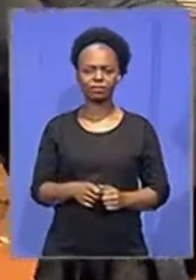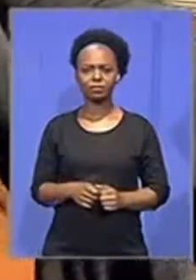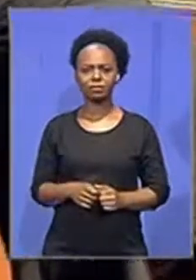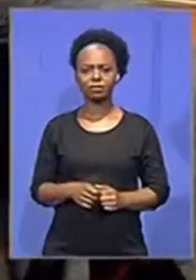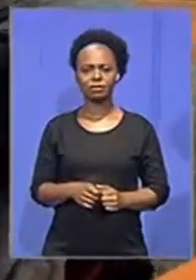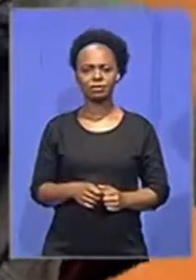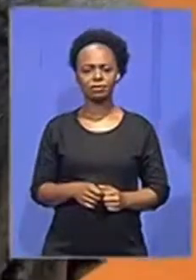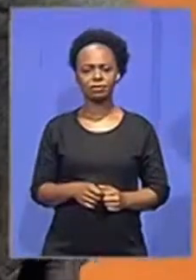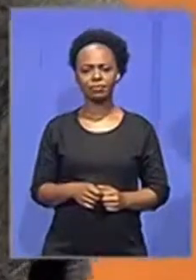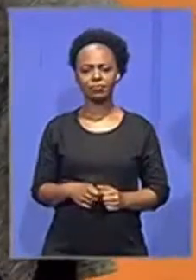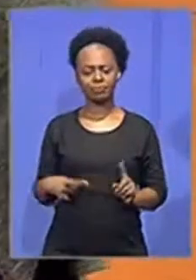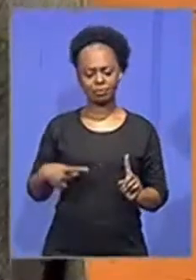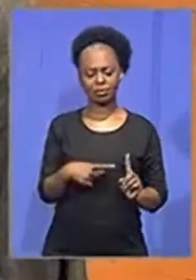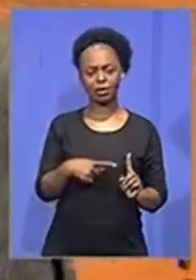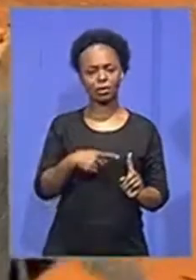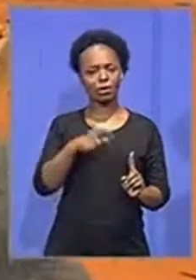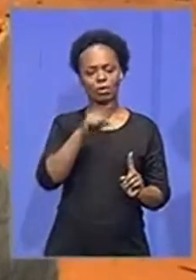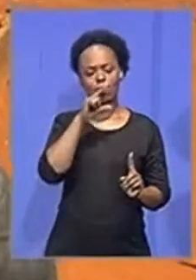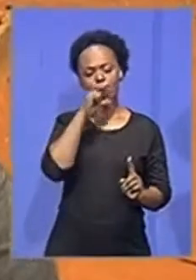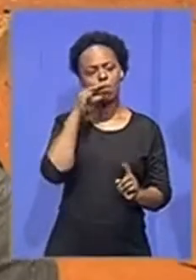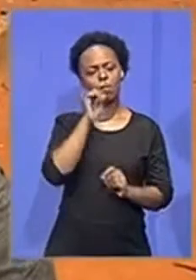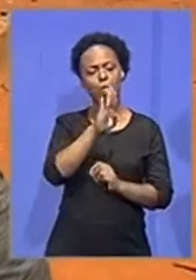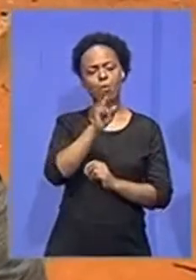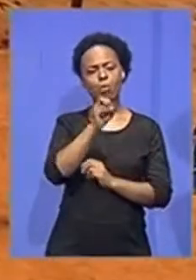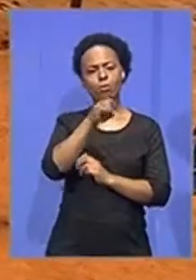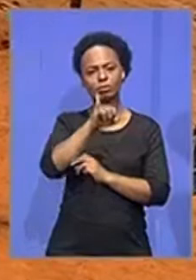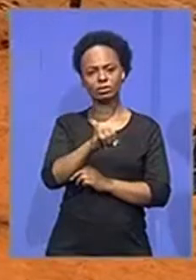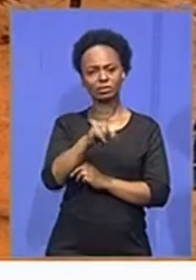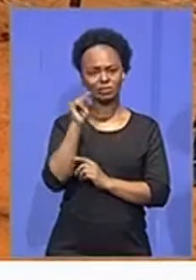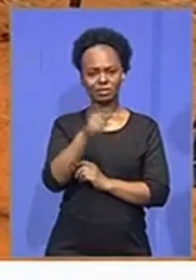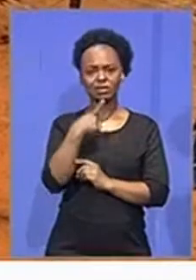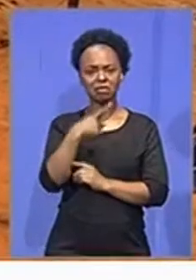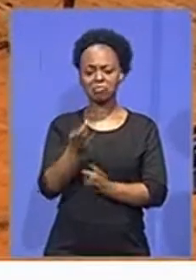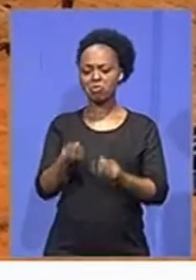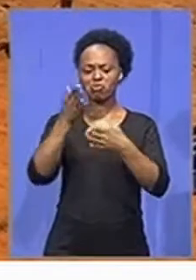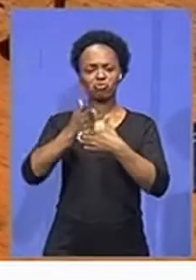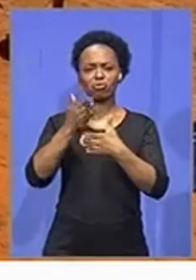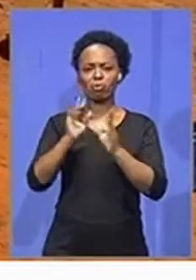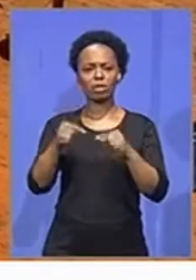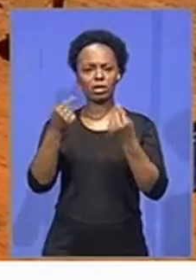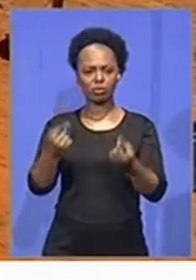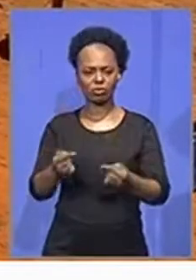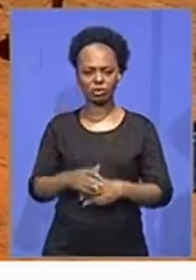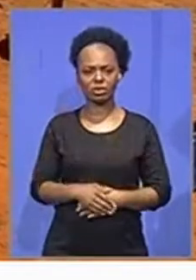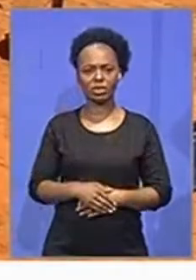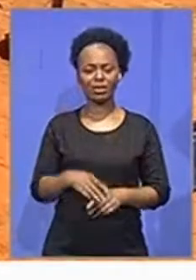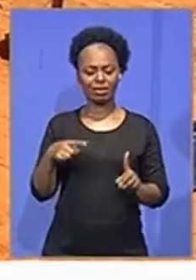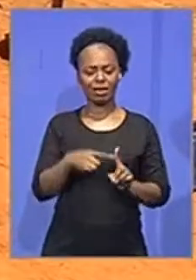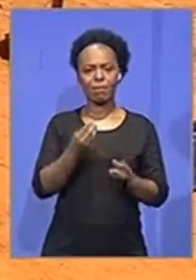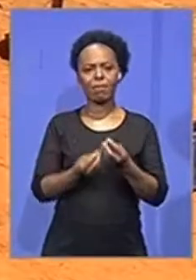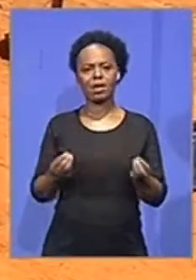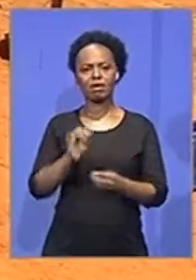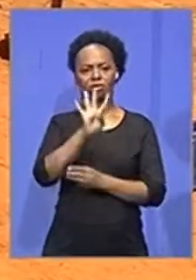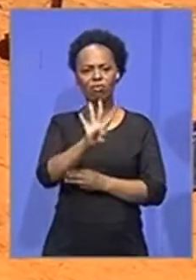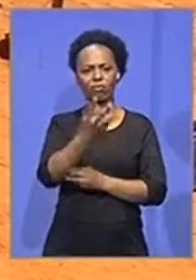Busimakhanya wa dingwaga di le 29 ga ana tsholofelo ya go bona tiro. Mme wa bana ba le 4 yo a neng a